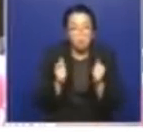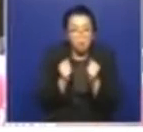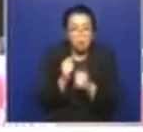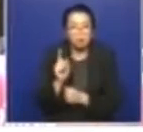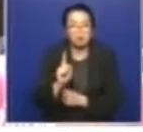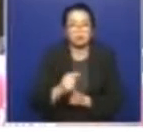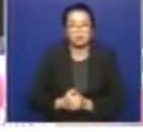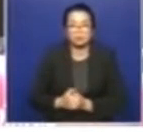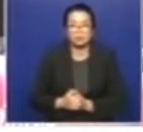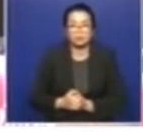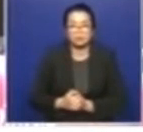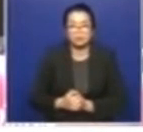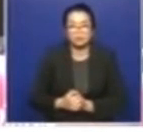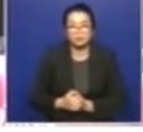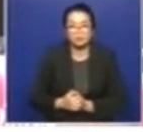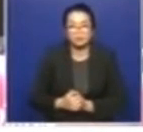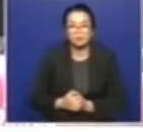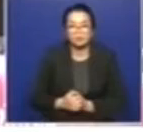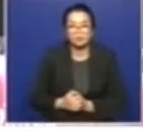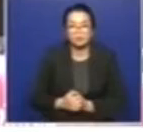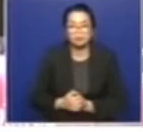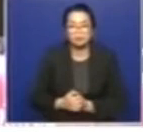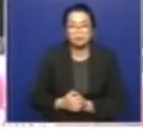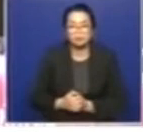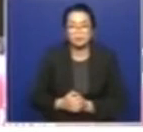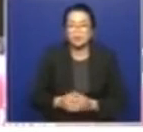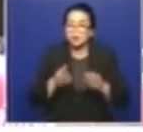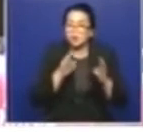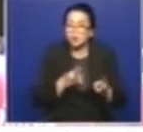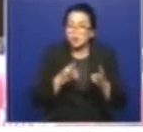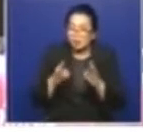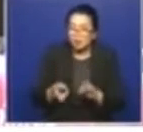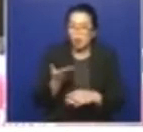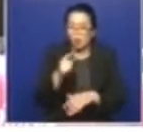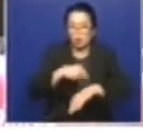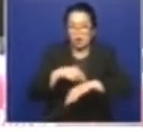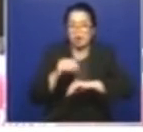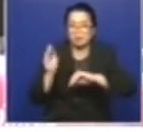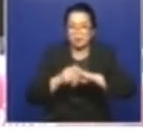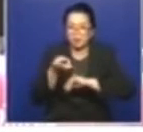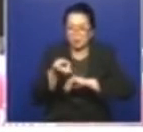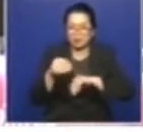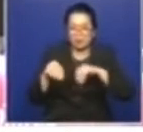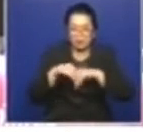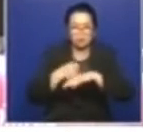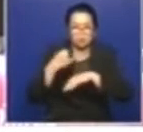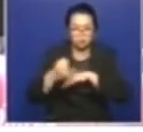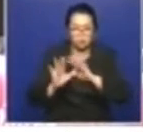านกำลังจะจบแล้วจะเสนอแนะแล้ววิธีนี้ท่านครับสภาจะไม่เหลืออะไรจำเลยแต่ใครคิดจะยึดอำนา